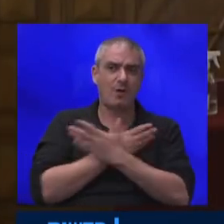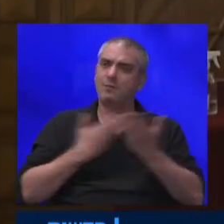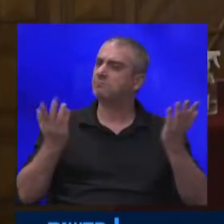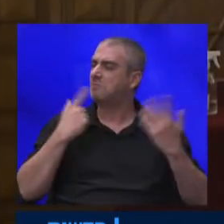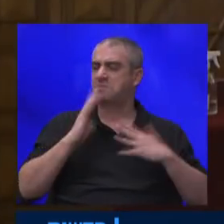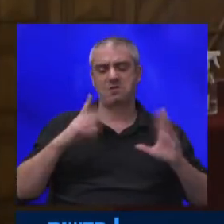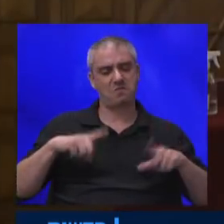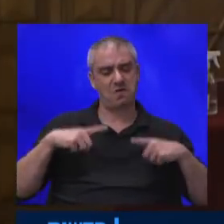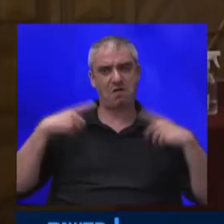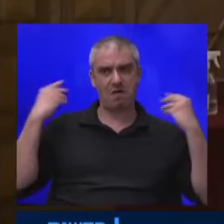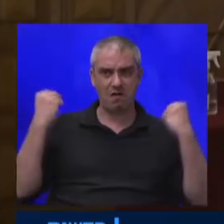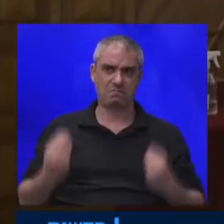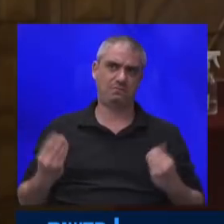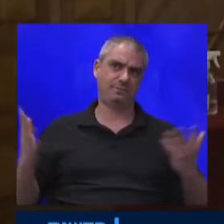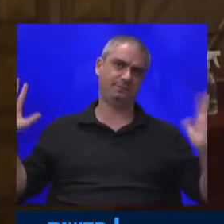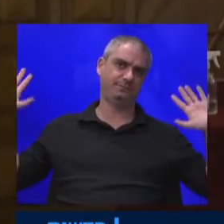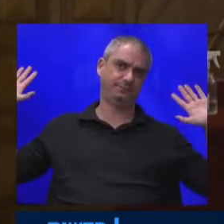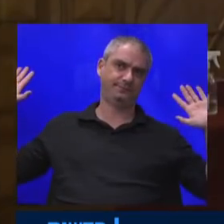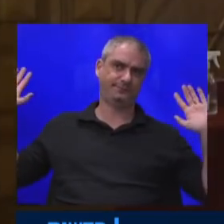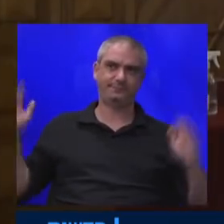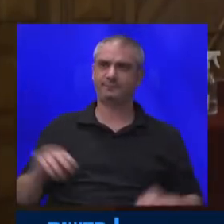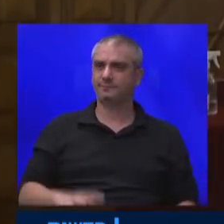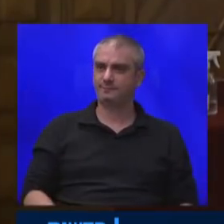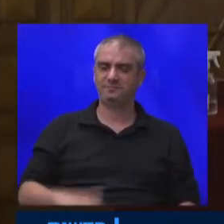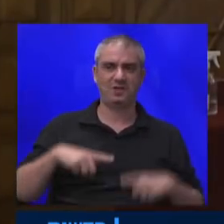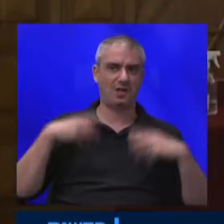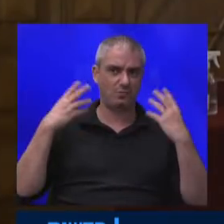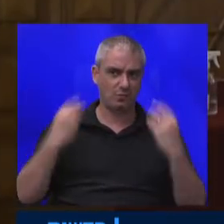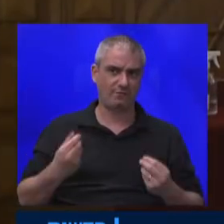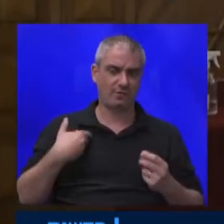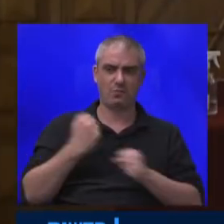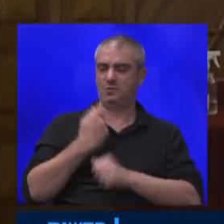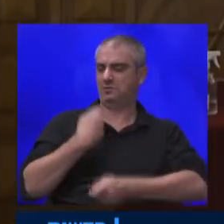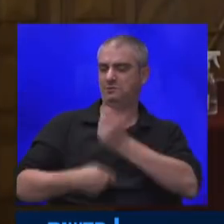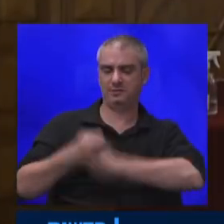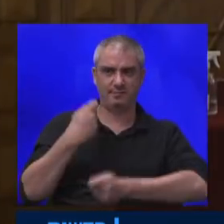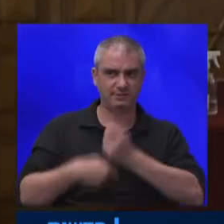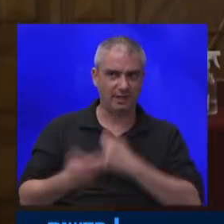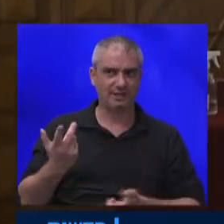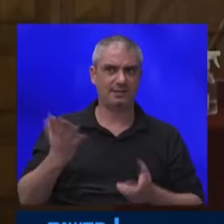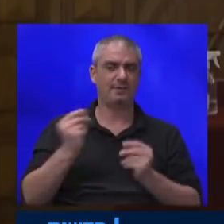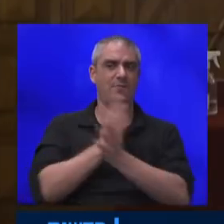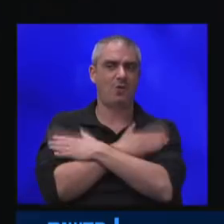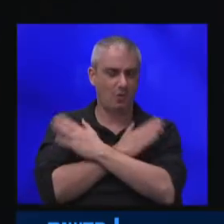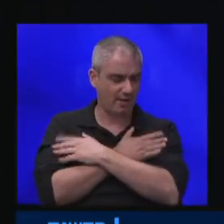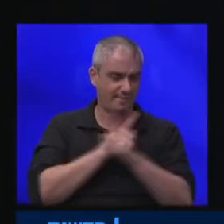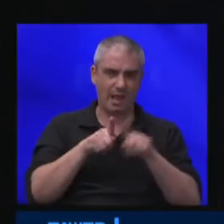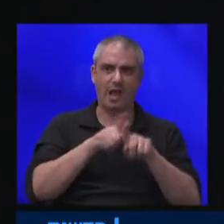להגיד, עושים חיים, חיים טובים, עושים עסקים עם המרוקאי, האחים